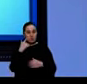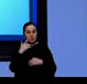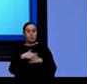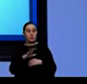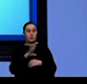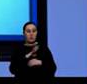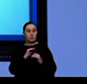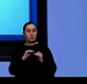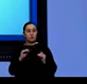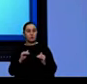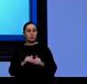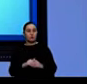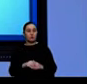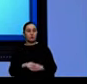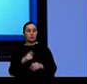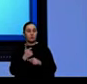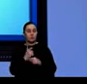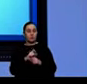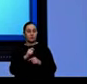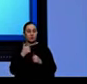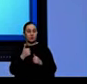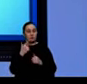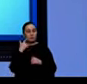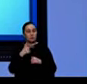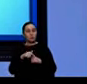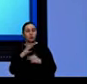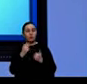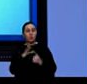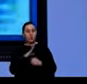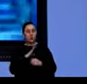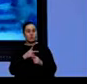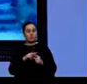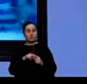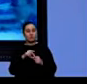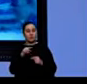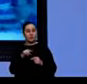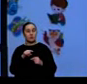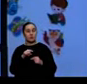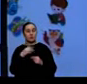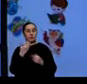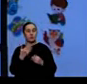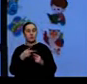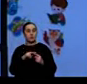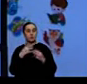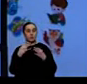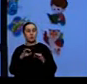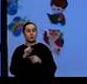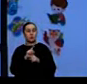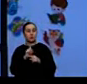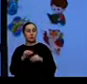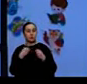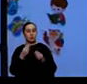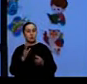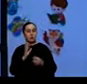Tushunarli bo'ldimi bolajonlar? Juda yaxshi, tushunib olgan bo'lsangiz, ana endi sizlarga mustaqil